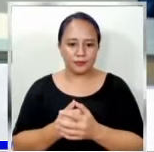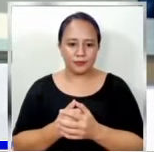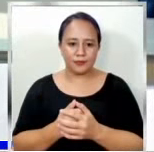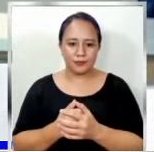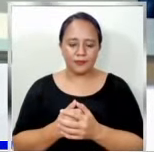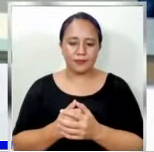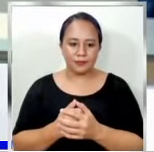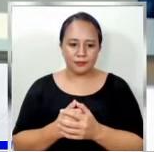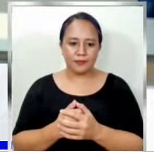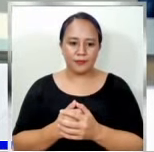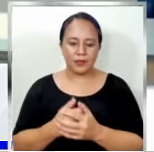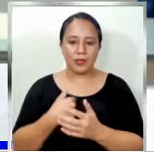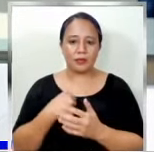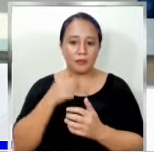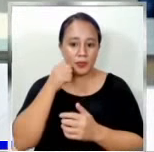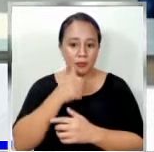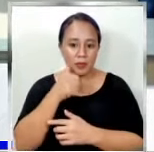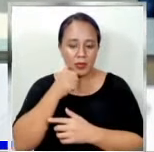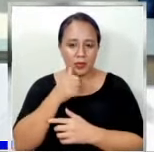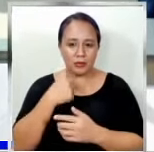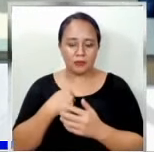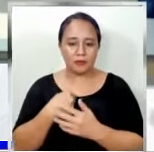na babae, personal natin, at